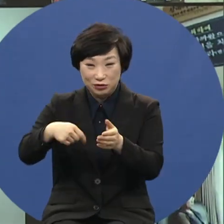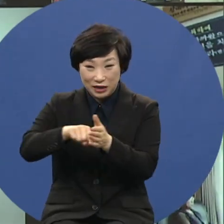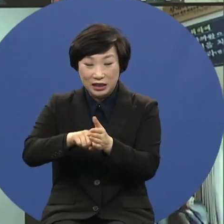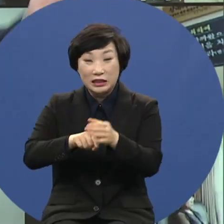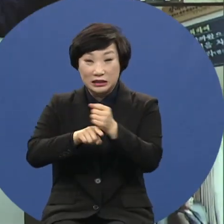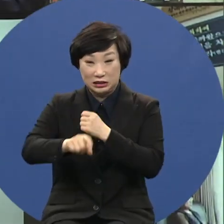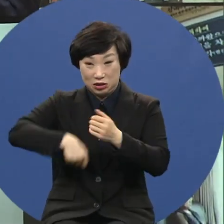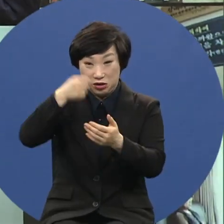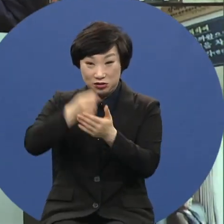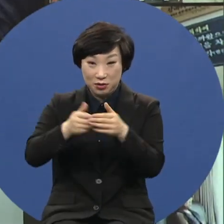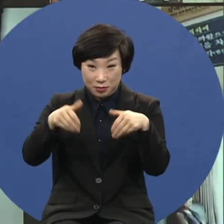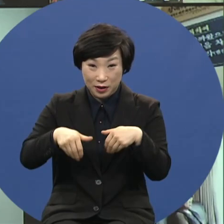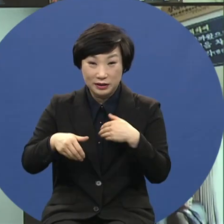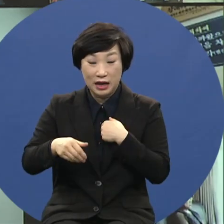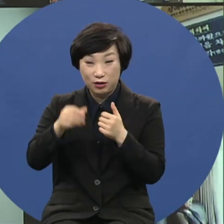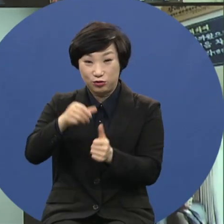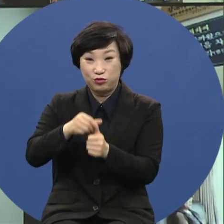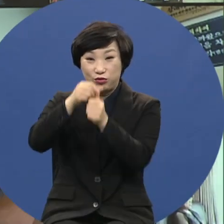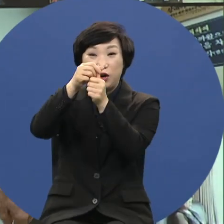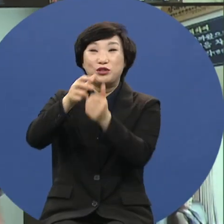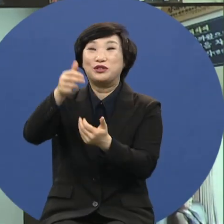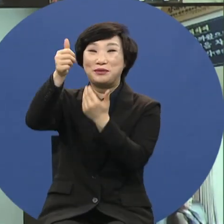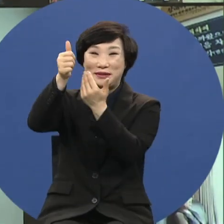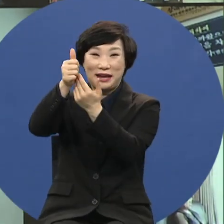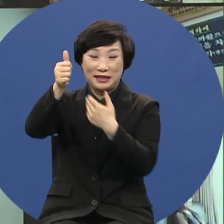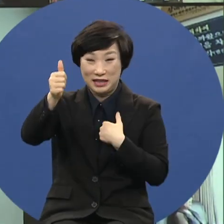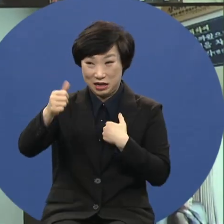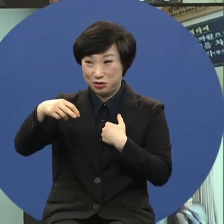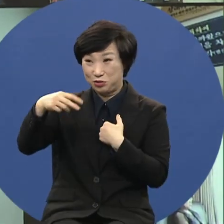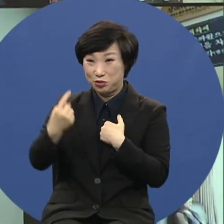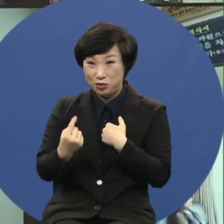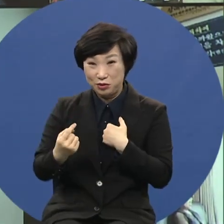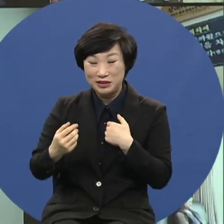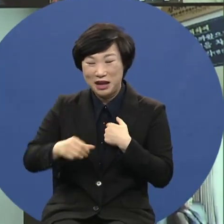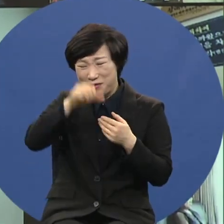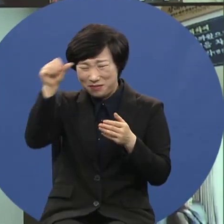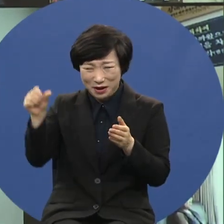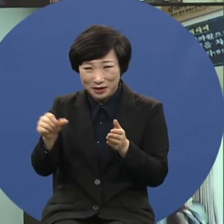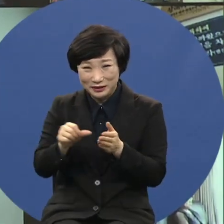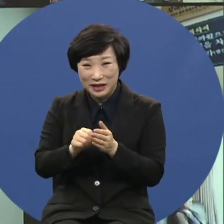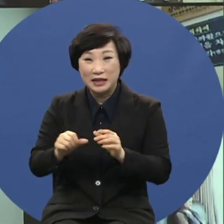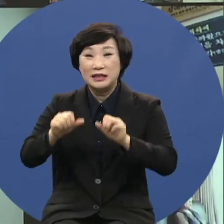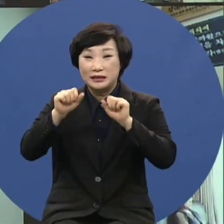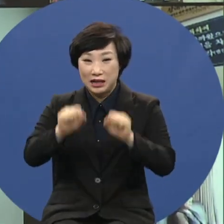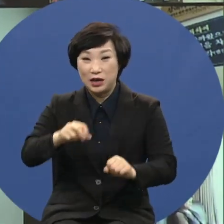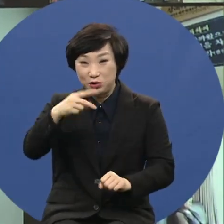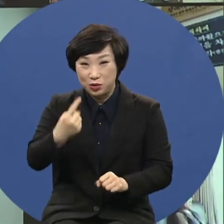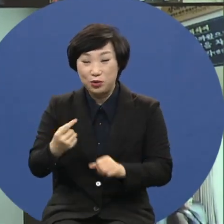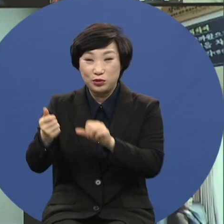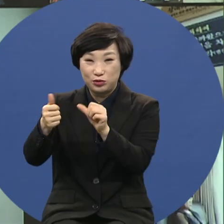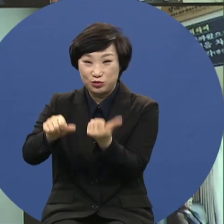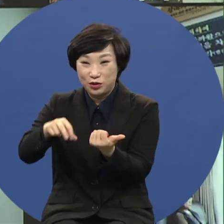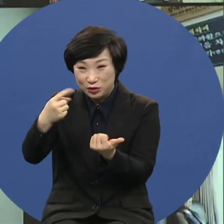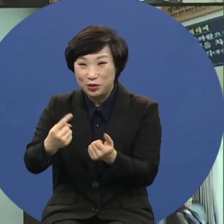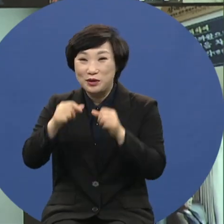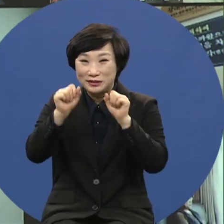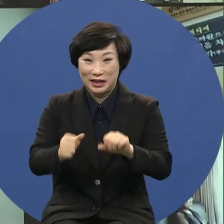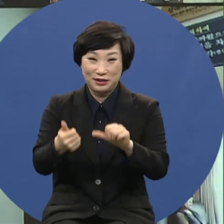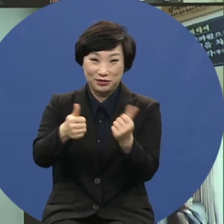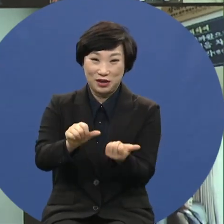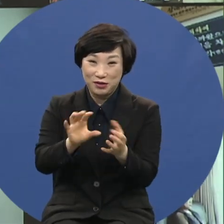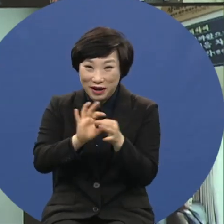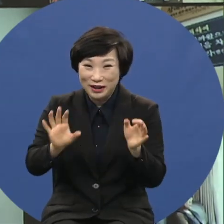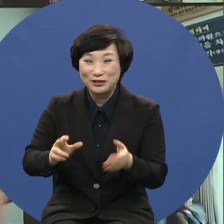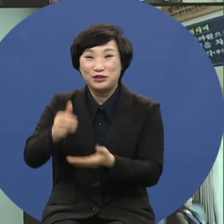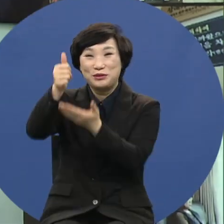정하고, 나를 구원하신 이를 위해서 나도 내 평생 살아도 죽어도 사나 죽으나